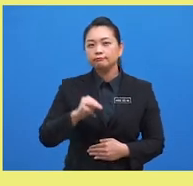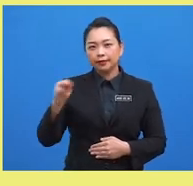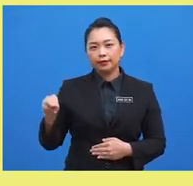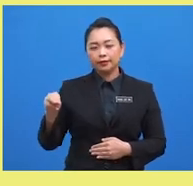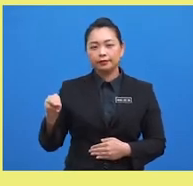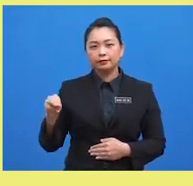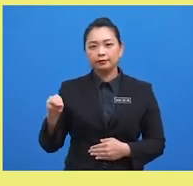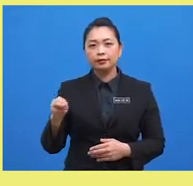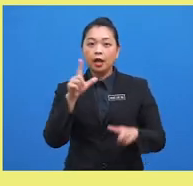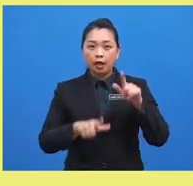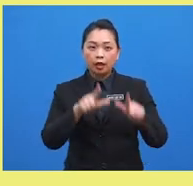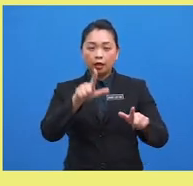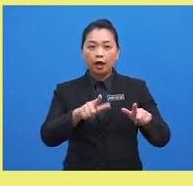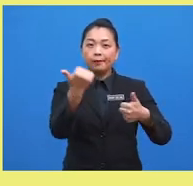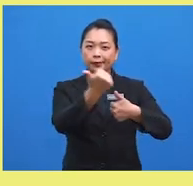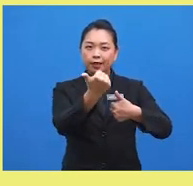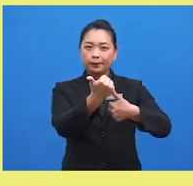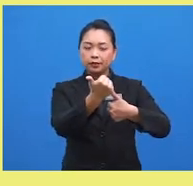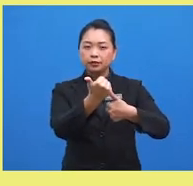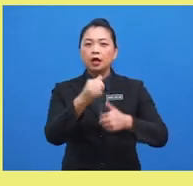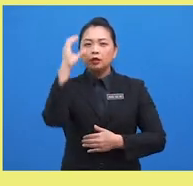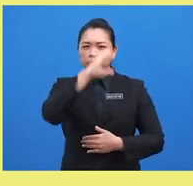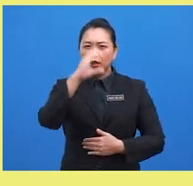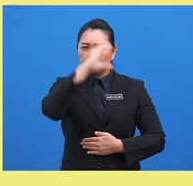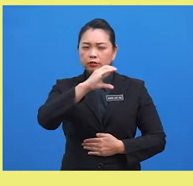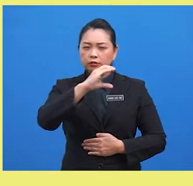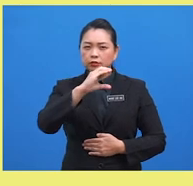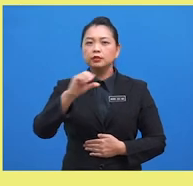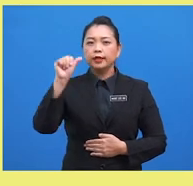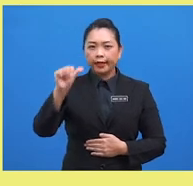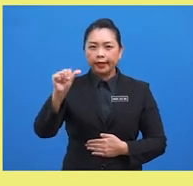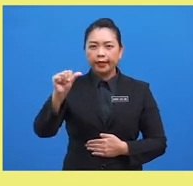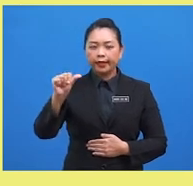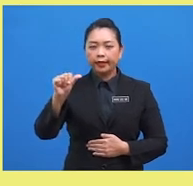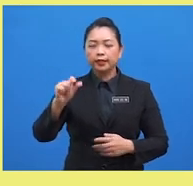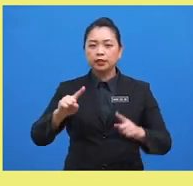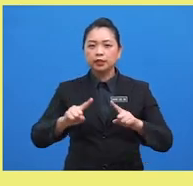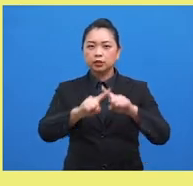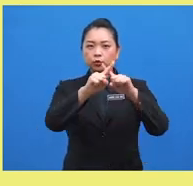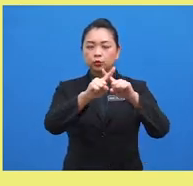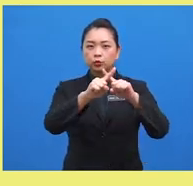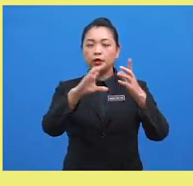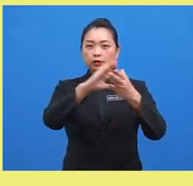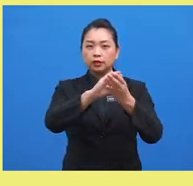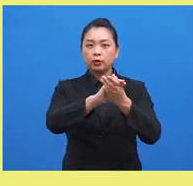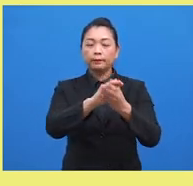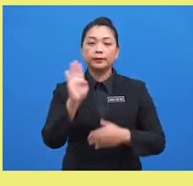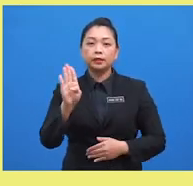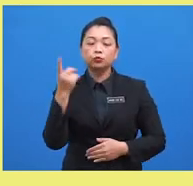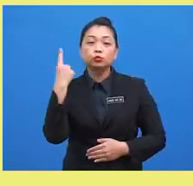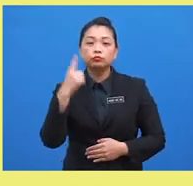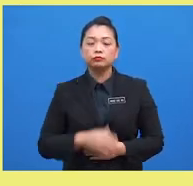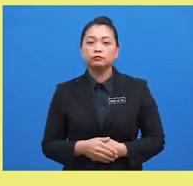Murid-murid, langkah pertama ialah carikan A ke satuan B, iaitu